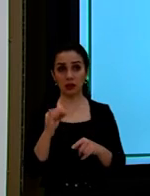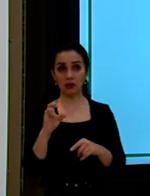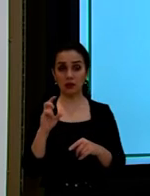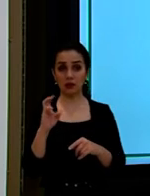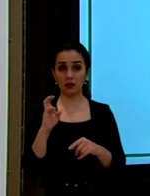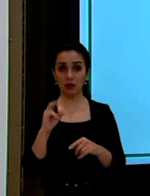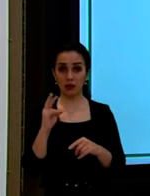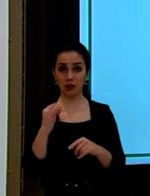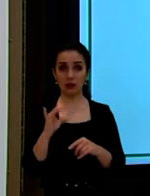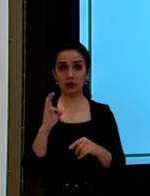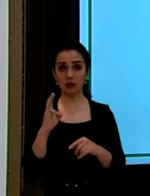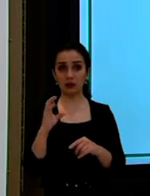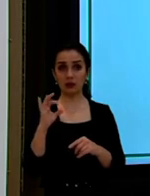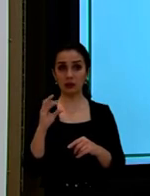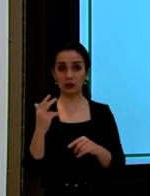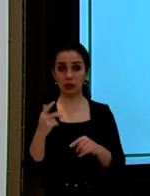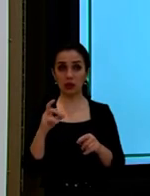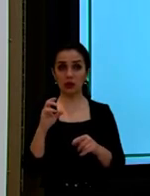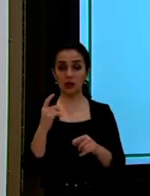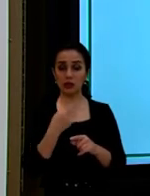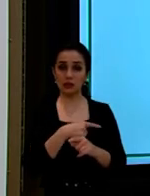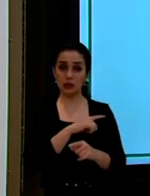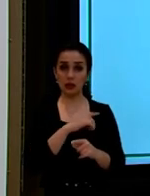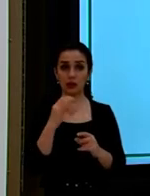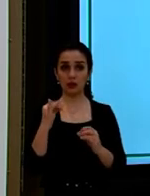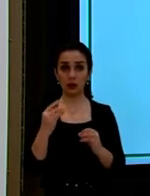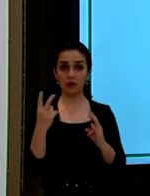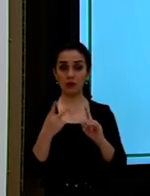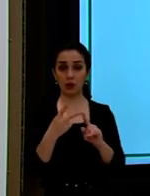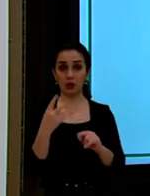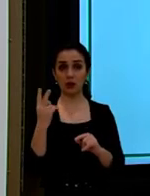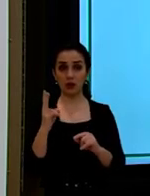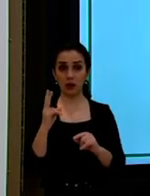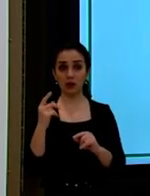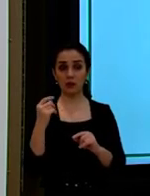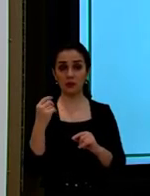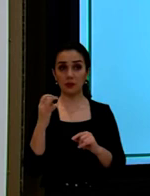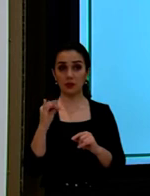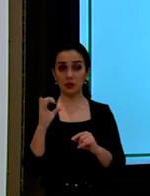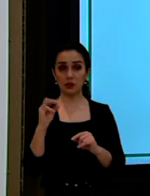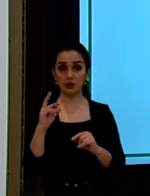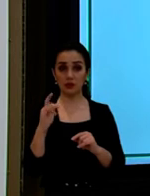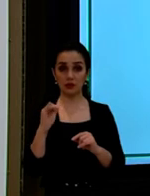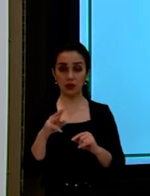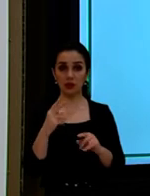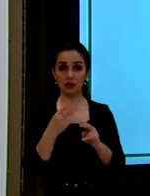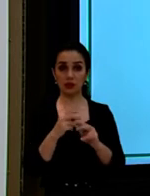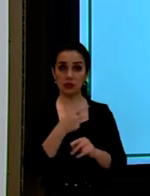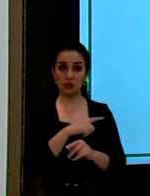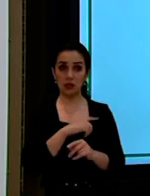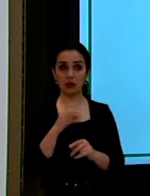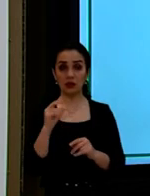no3 сильный катион и они он и во втором случае коми если от сильный катион и